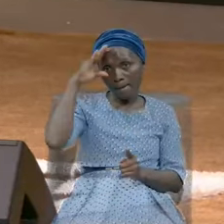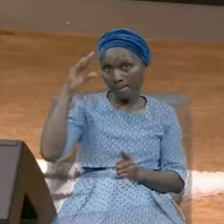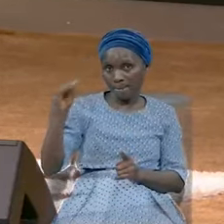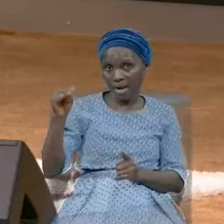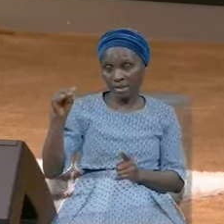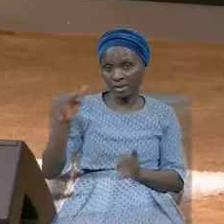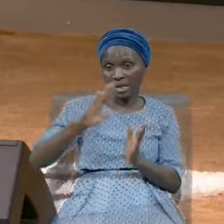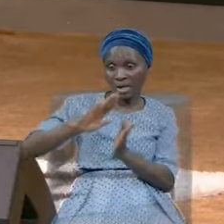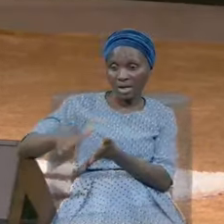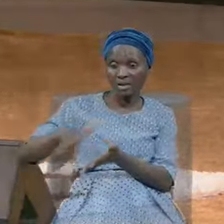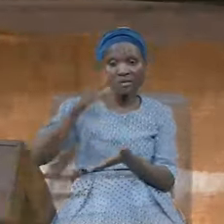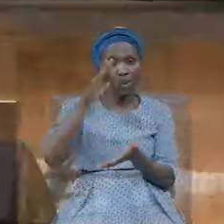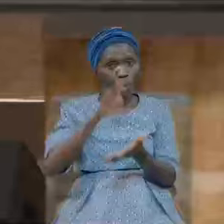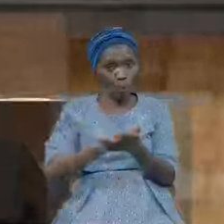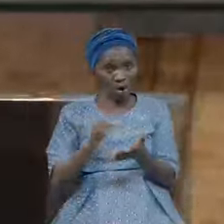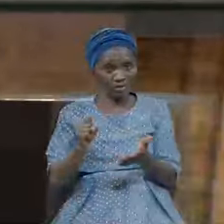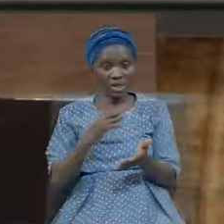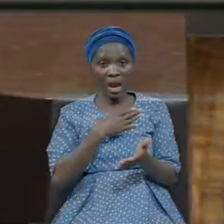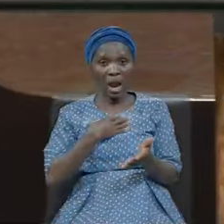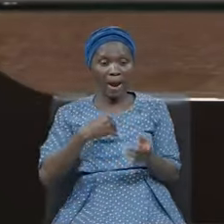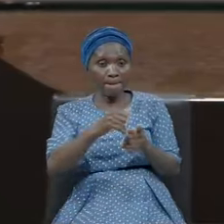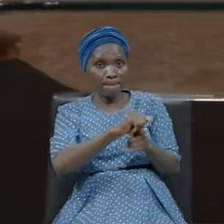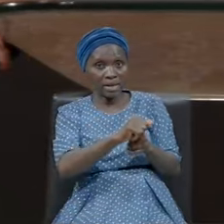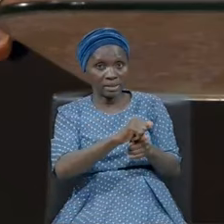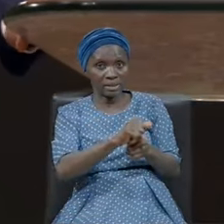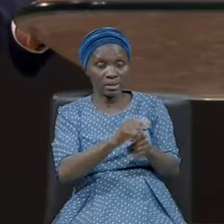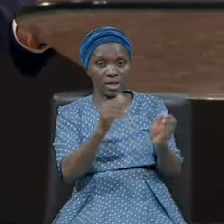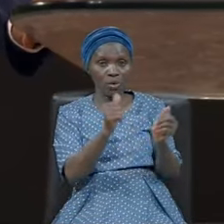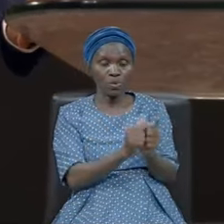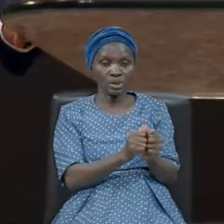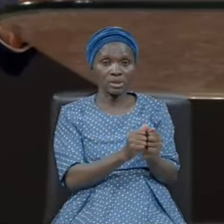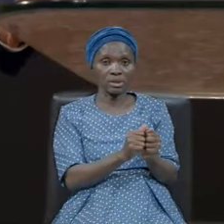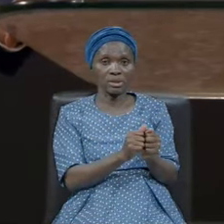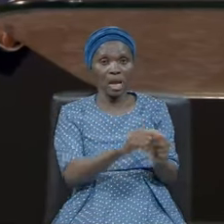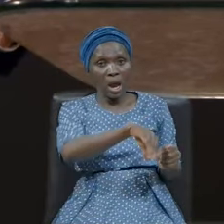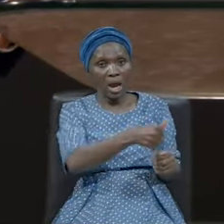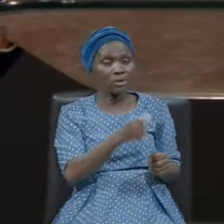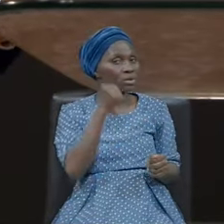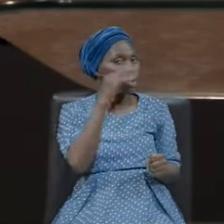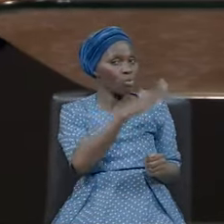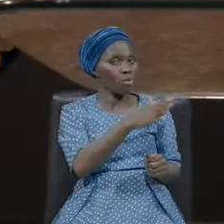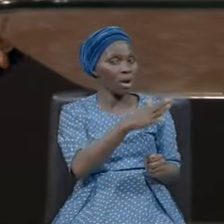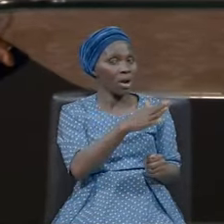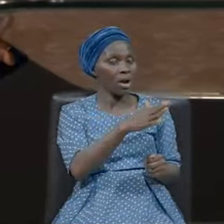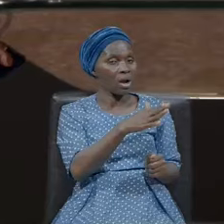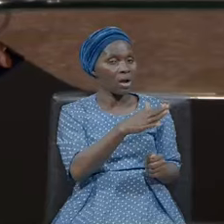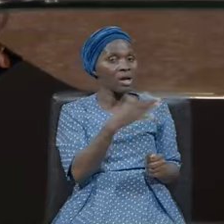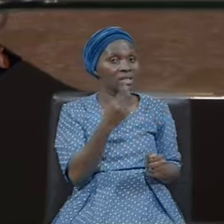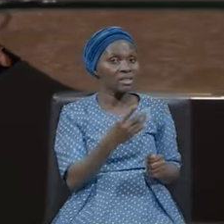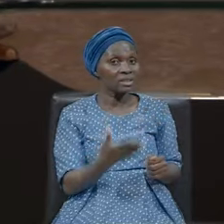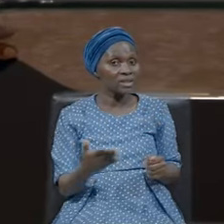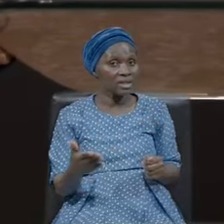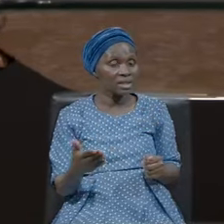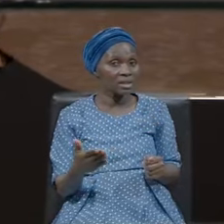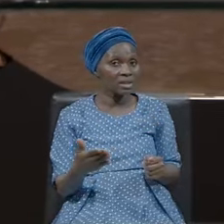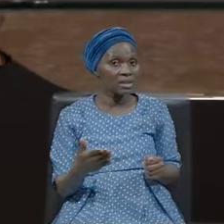abandonne sa femme pour faire avec une autre femme ce qu'il doit